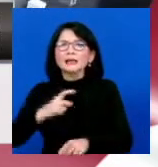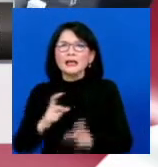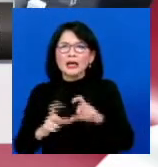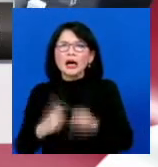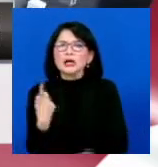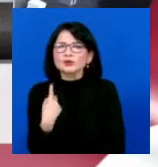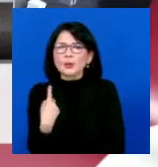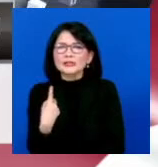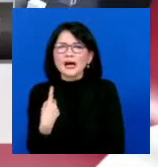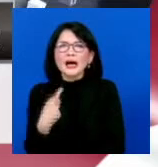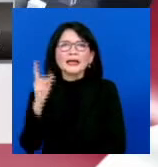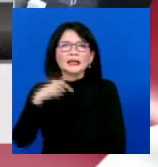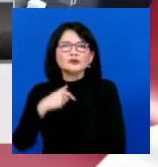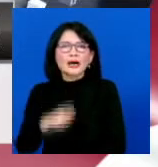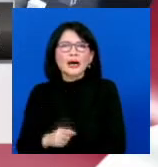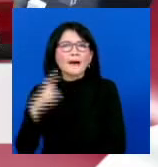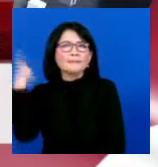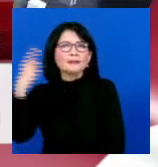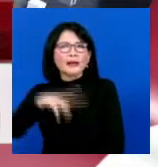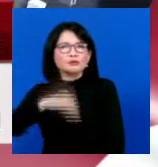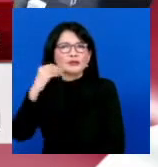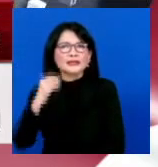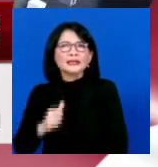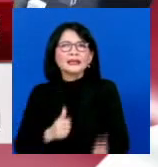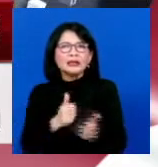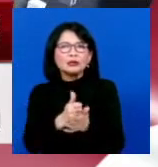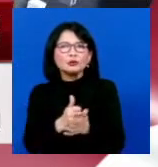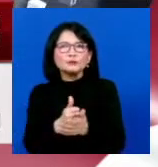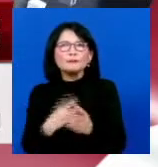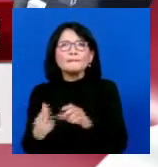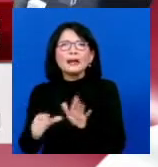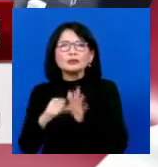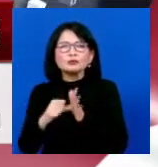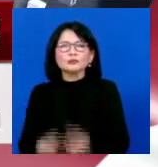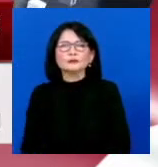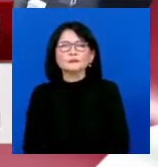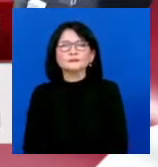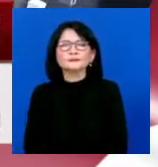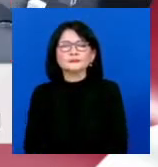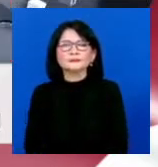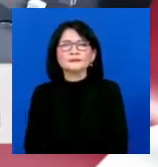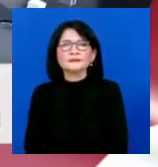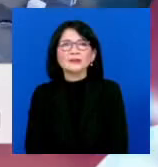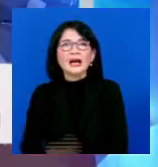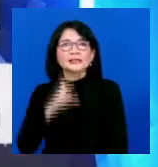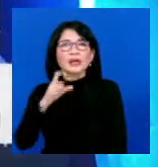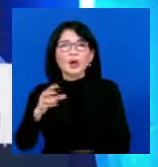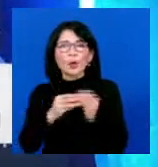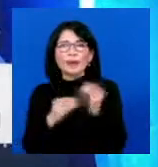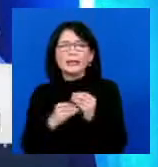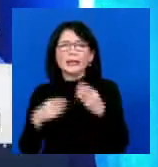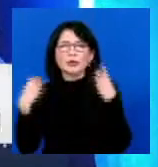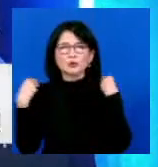dan intervensi dari pemerintah pusat sekian terima kasih baik kiri giliran untuk calon wakil